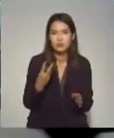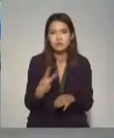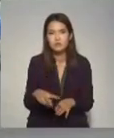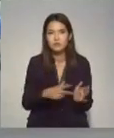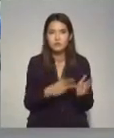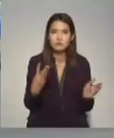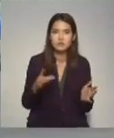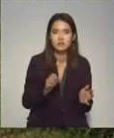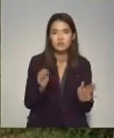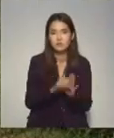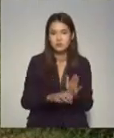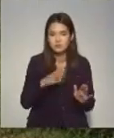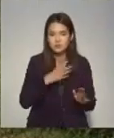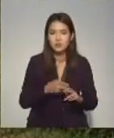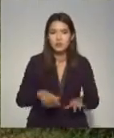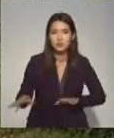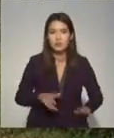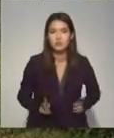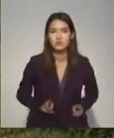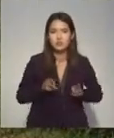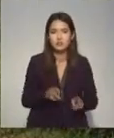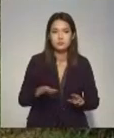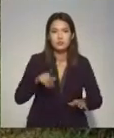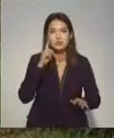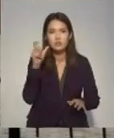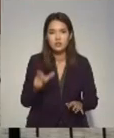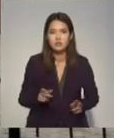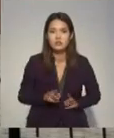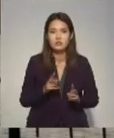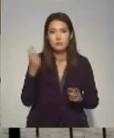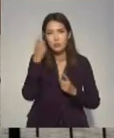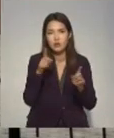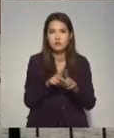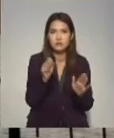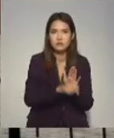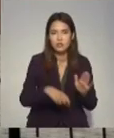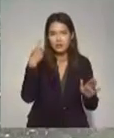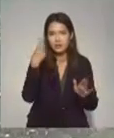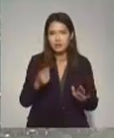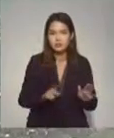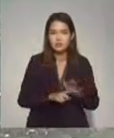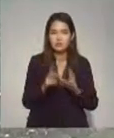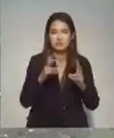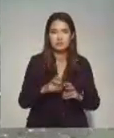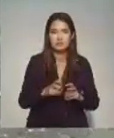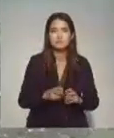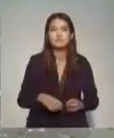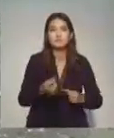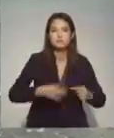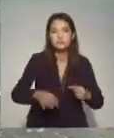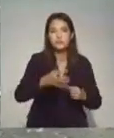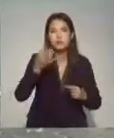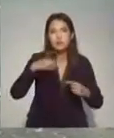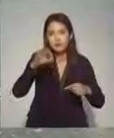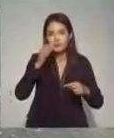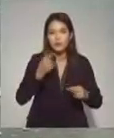қатысты қылмыстық іс қозғады. Құзырлы орган өкілдері жас жігіттің қылмысты мас күйінде жасағанын растап отыр. Есіл ауданының полиция бөлімі осы факті